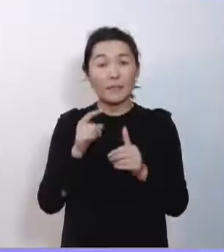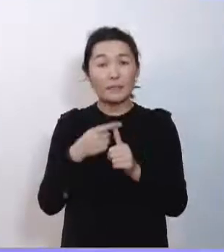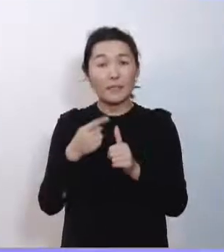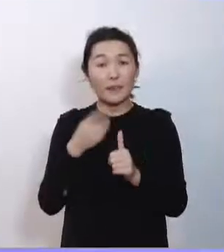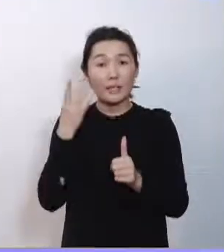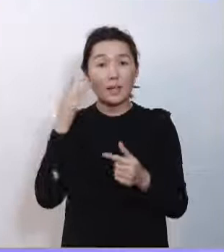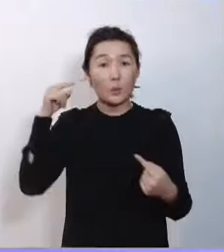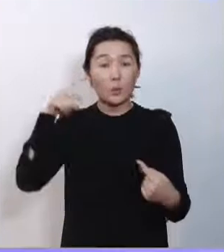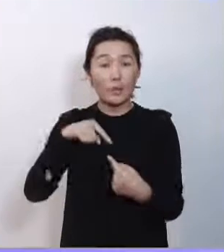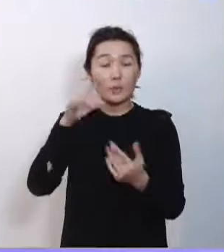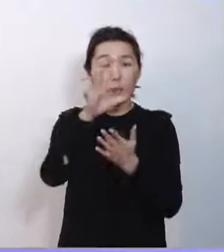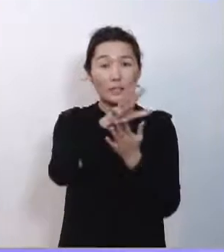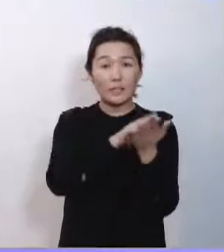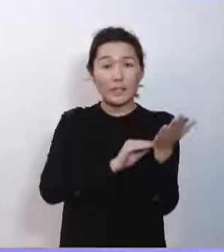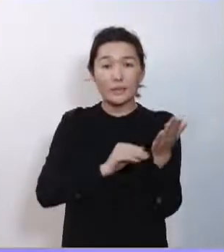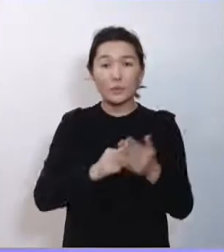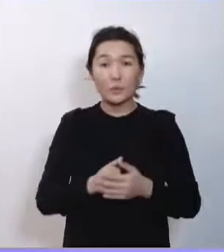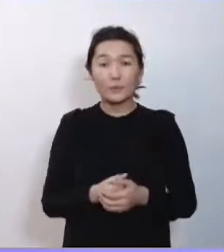которое подходит к тексту.